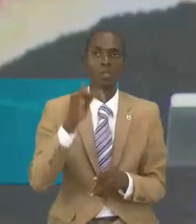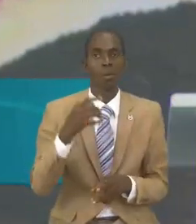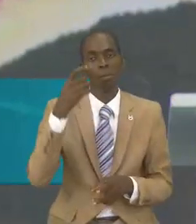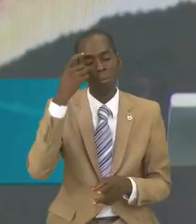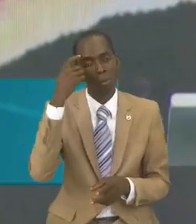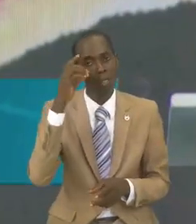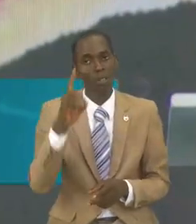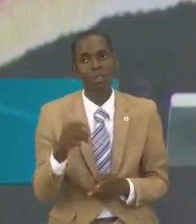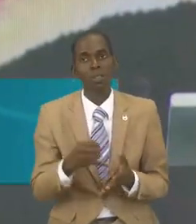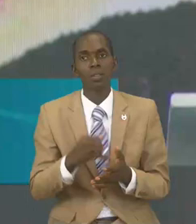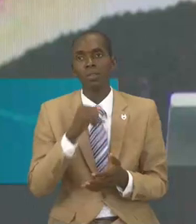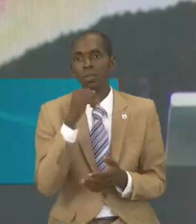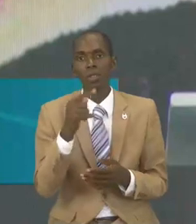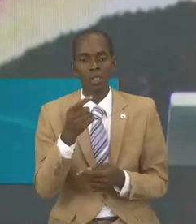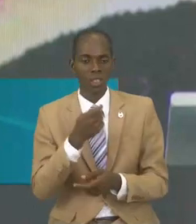ce n'est pas